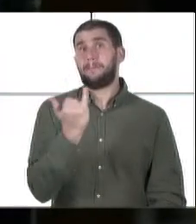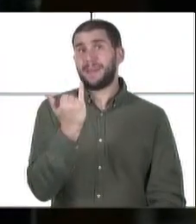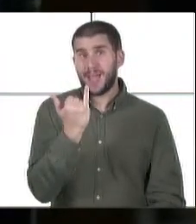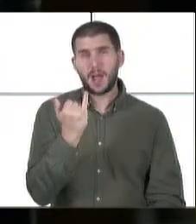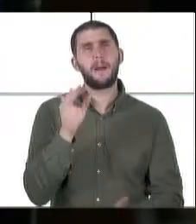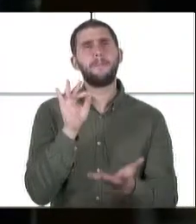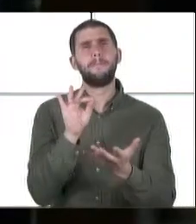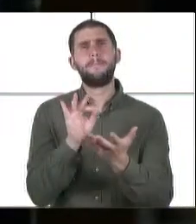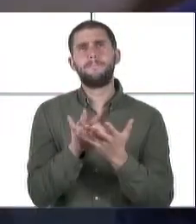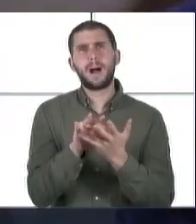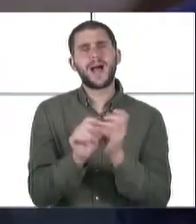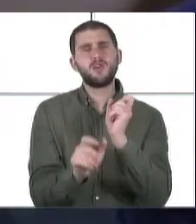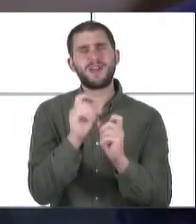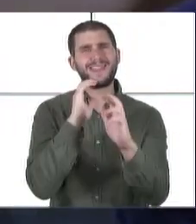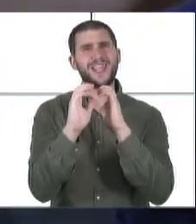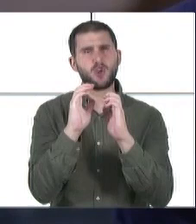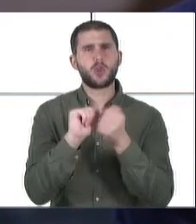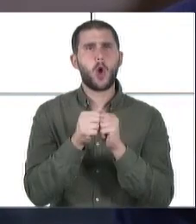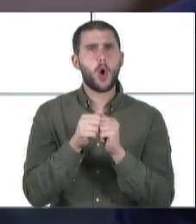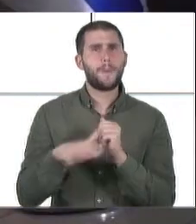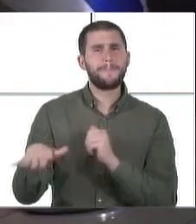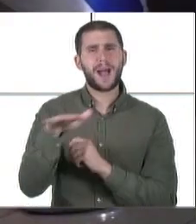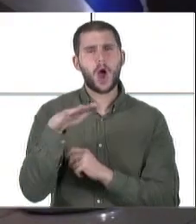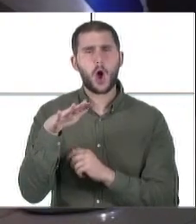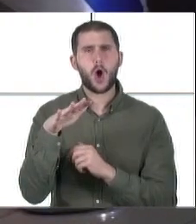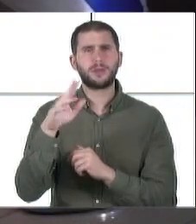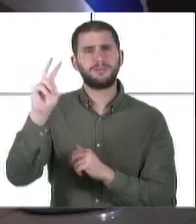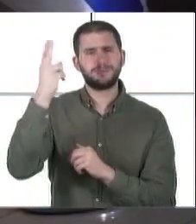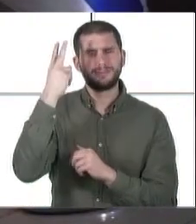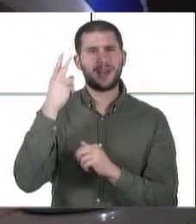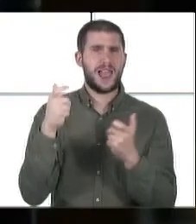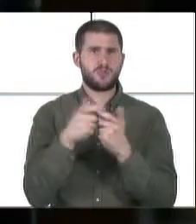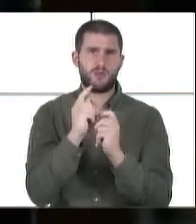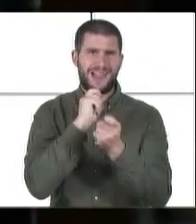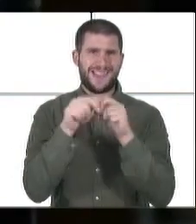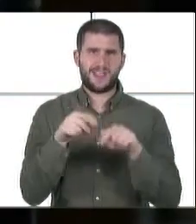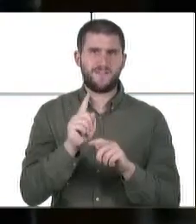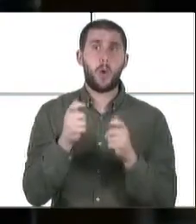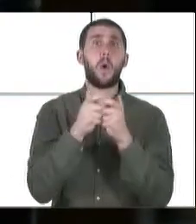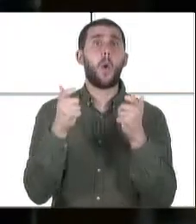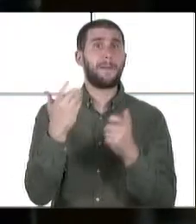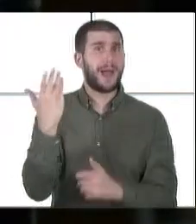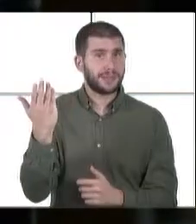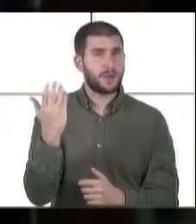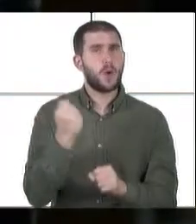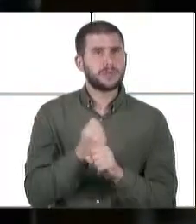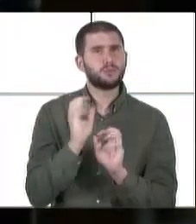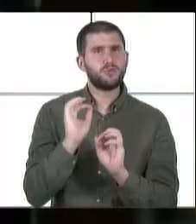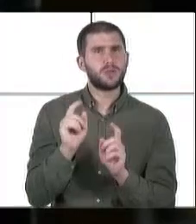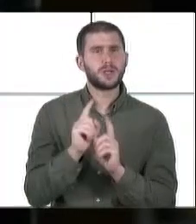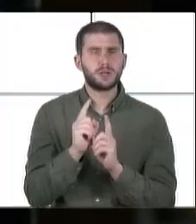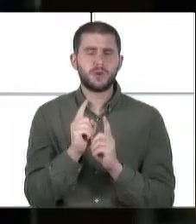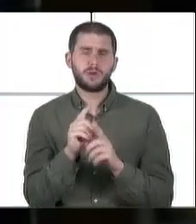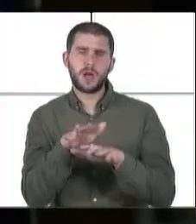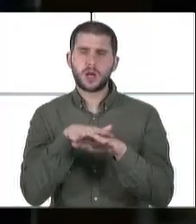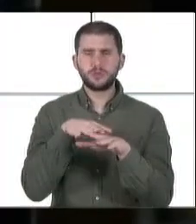כשקוראים לאנשי תקשורת ולמערכות השונות ללשכה, כדי להתראיין פה ולא באולפן, עושים את זה כדי למצב את